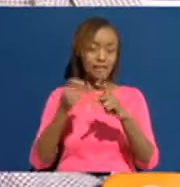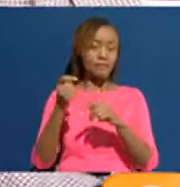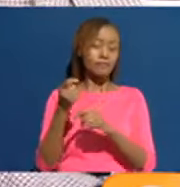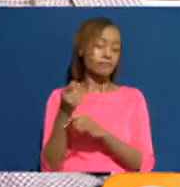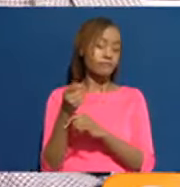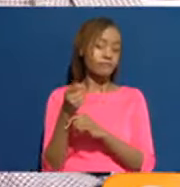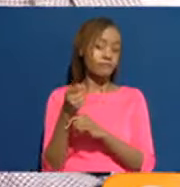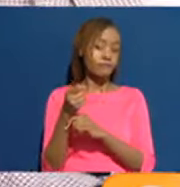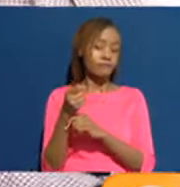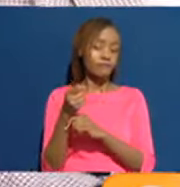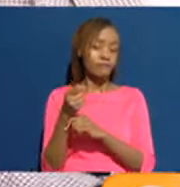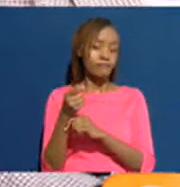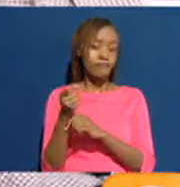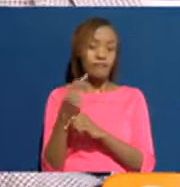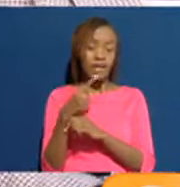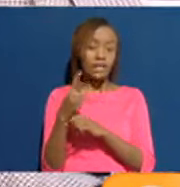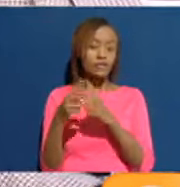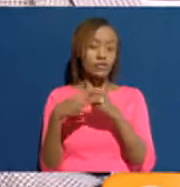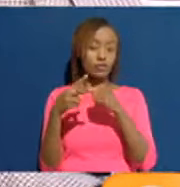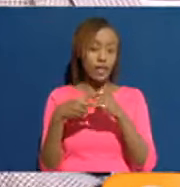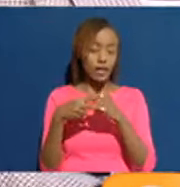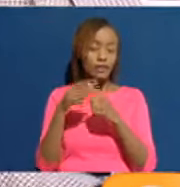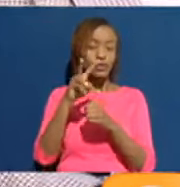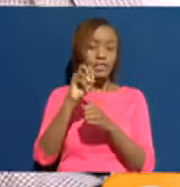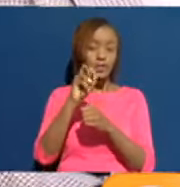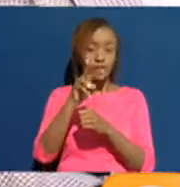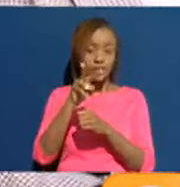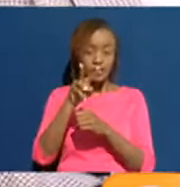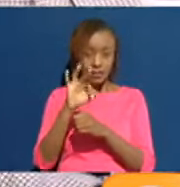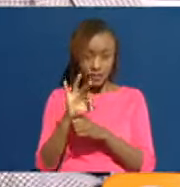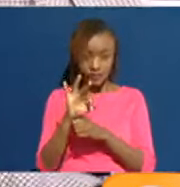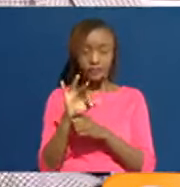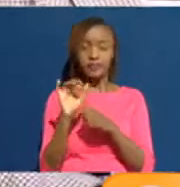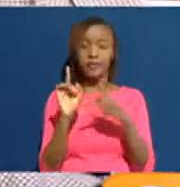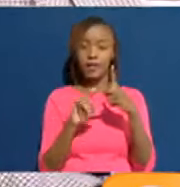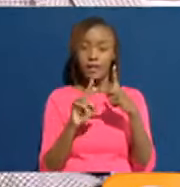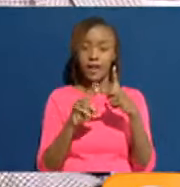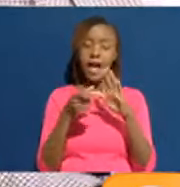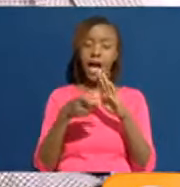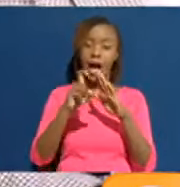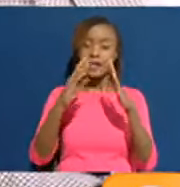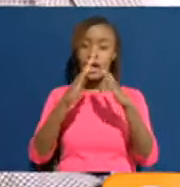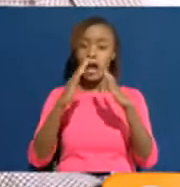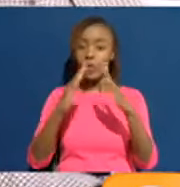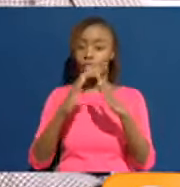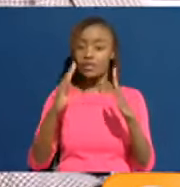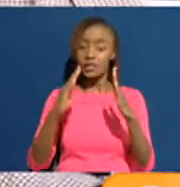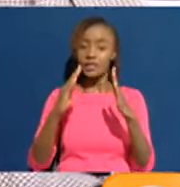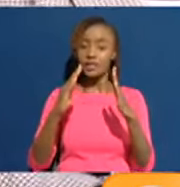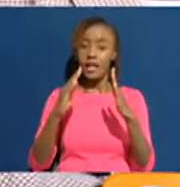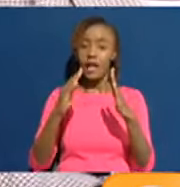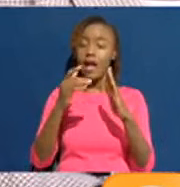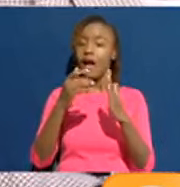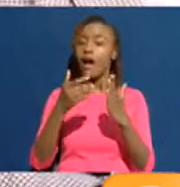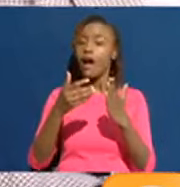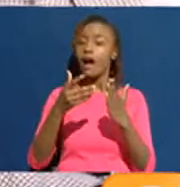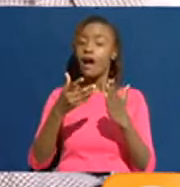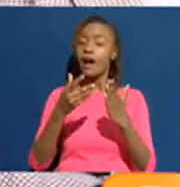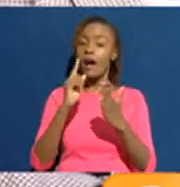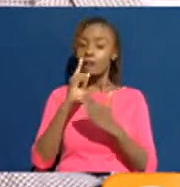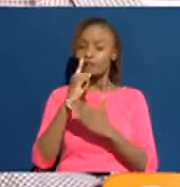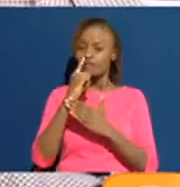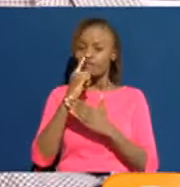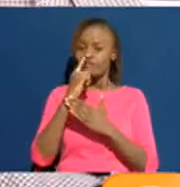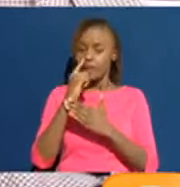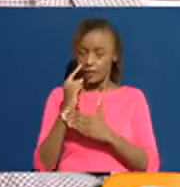July 2023, an increase in the house allowance for teachers categorized under cluster 4 payable in two